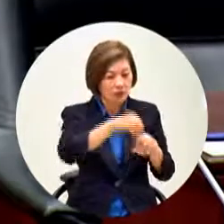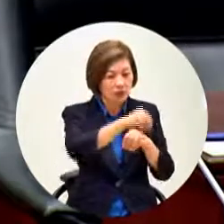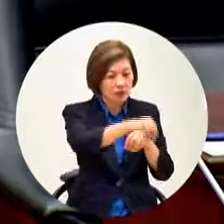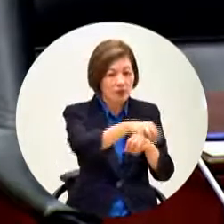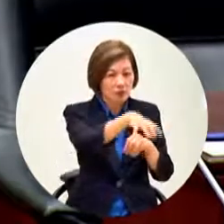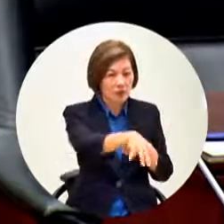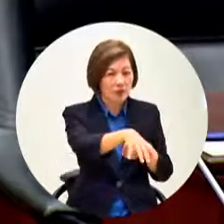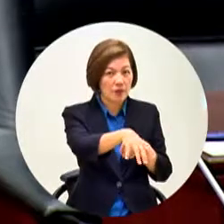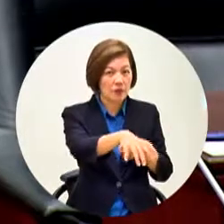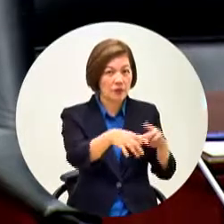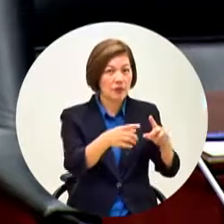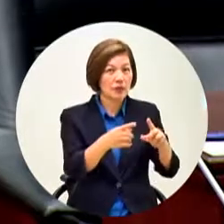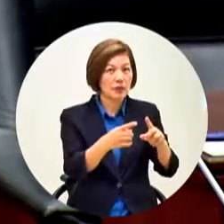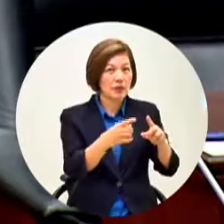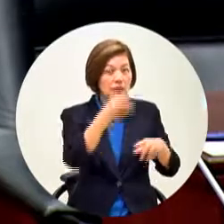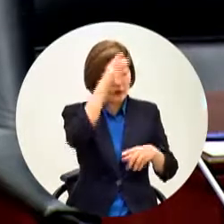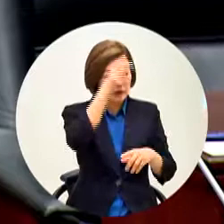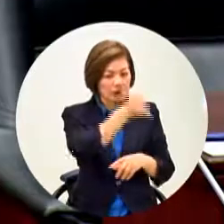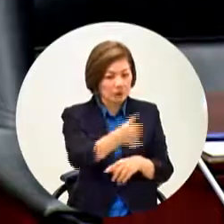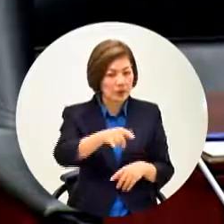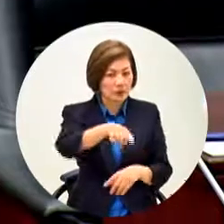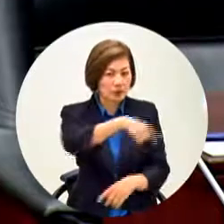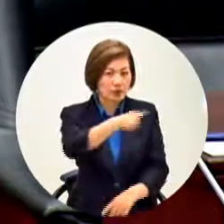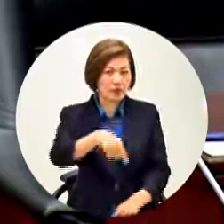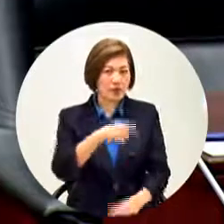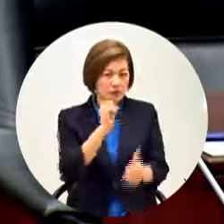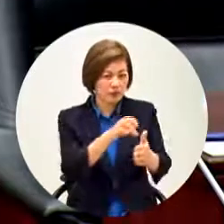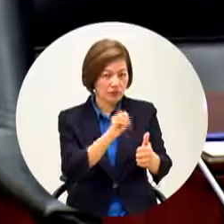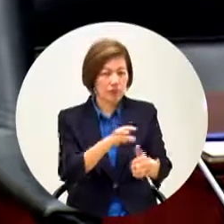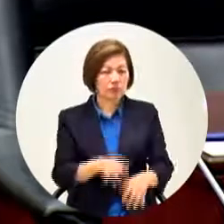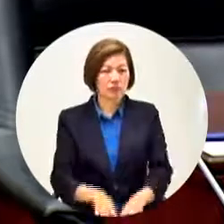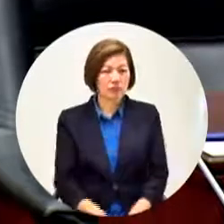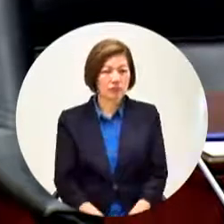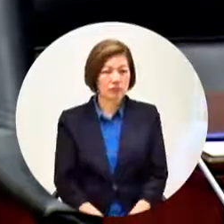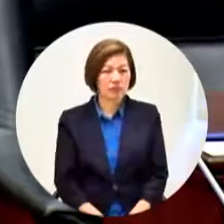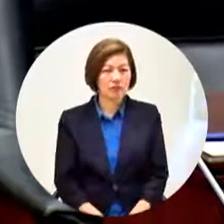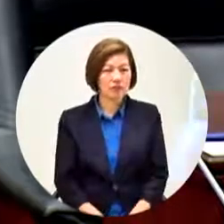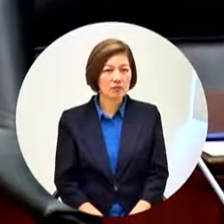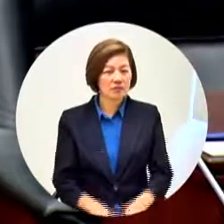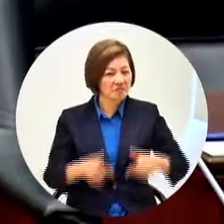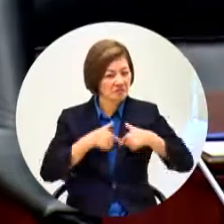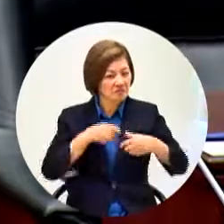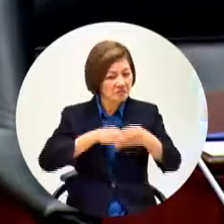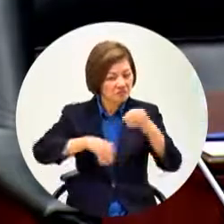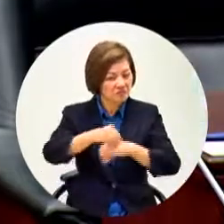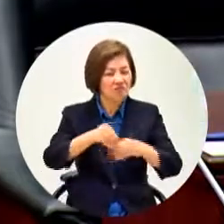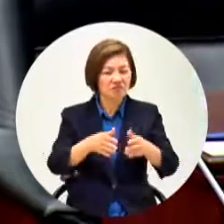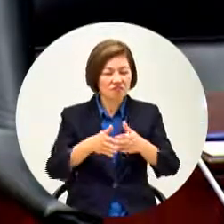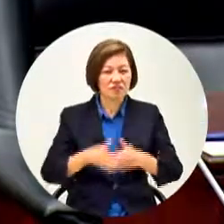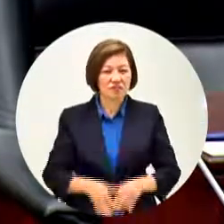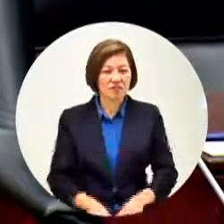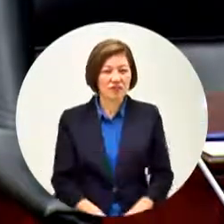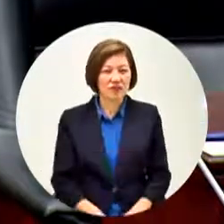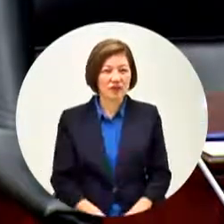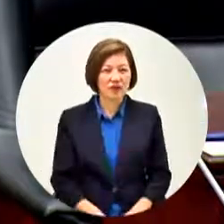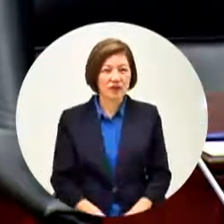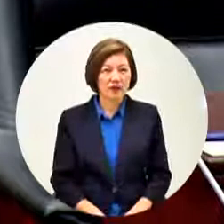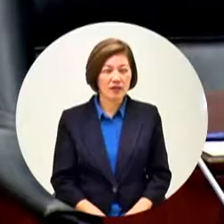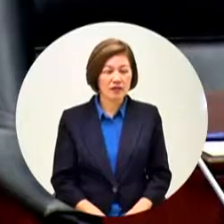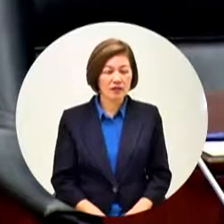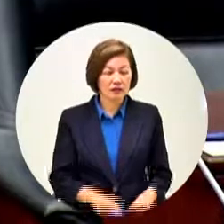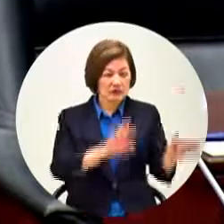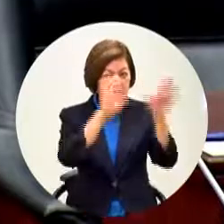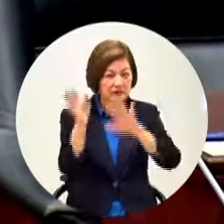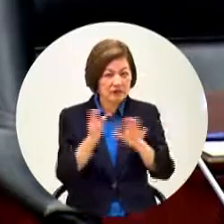警员吼，是咪较有人性化吼，卖咧法理情是咪情理化先